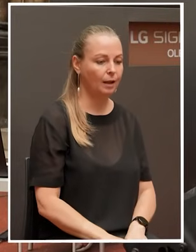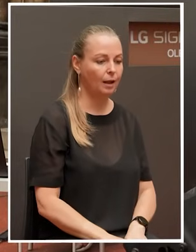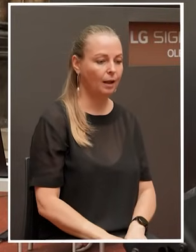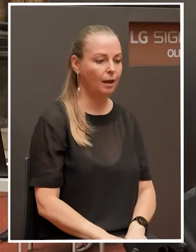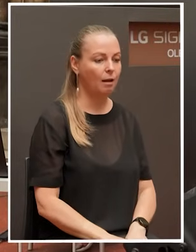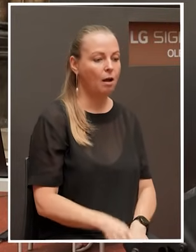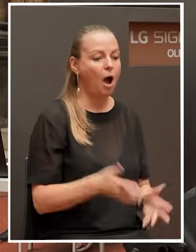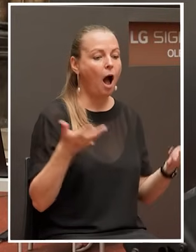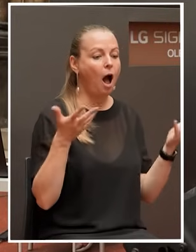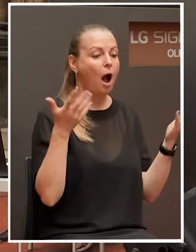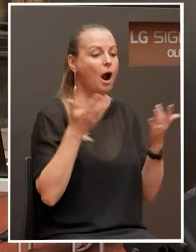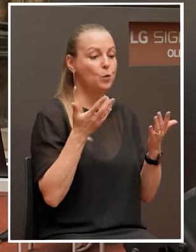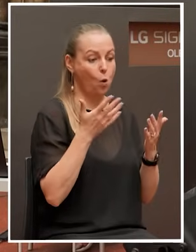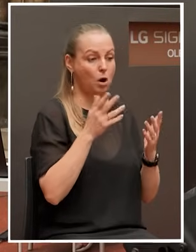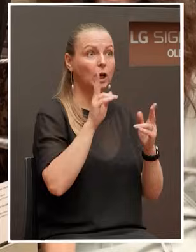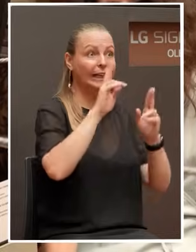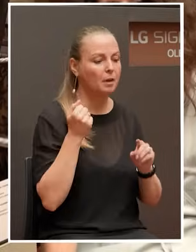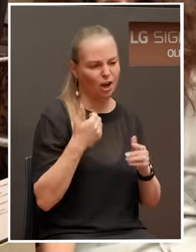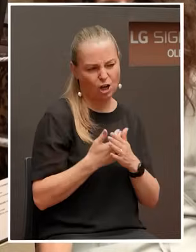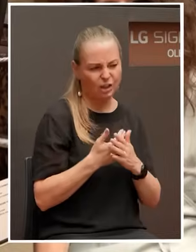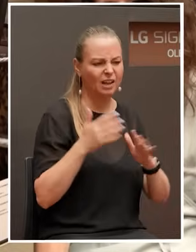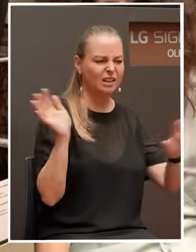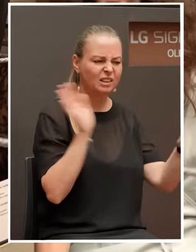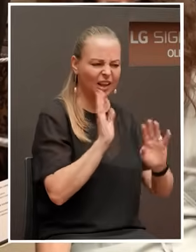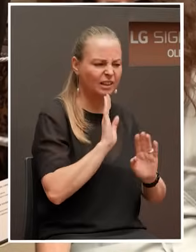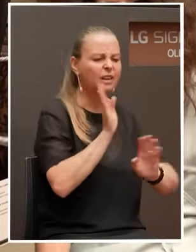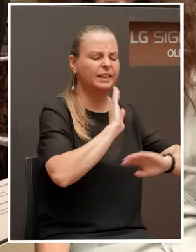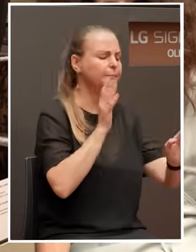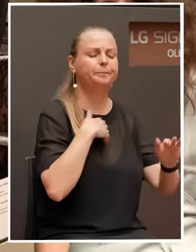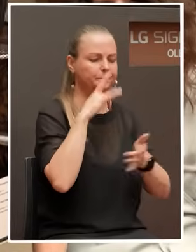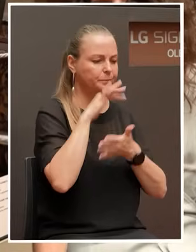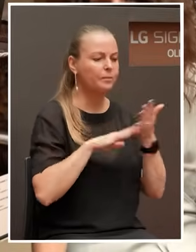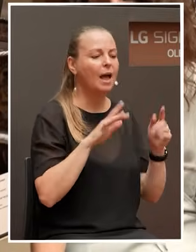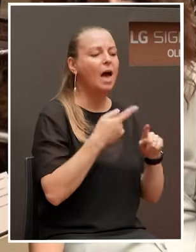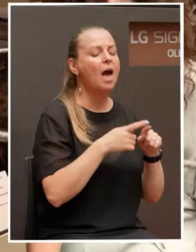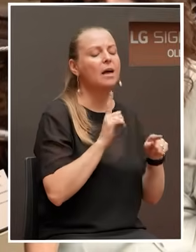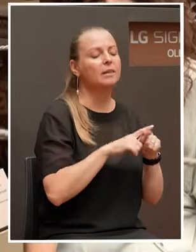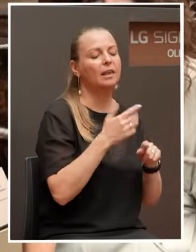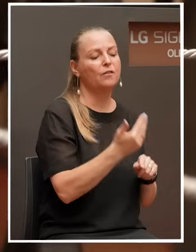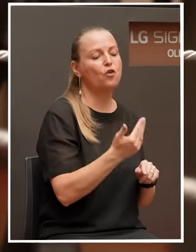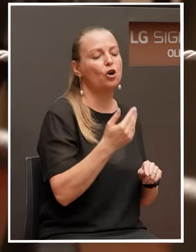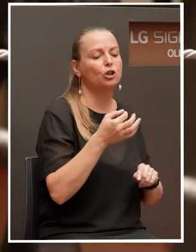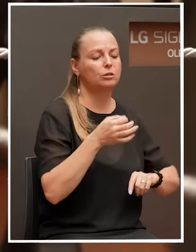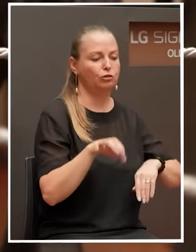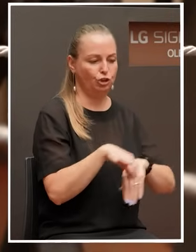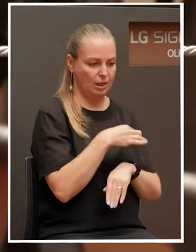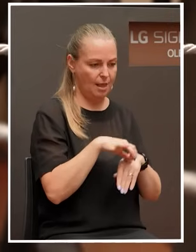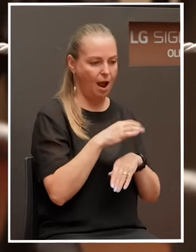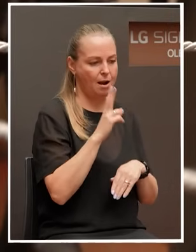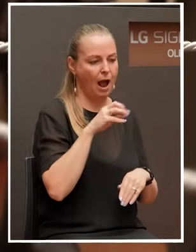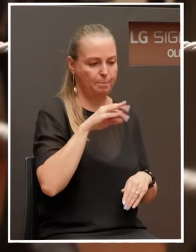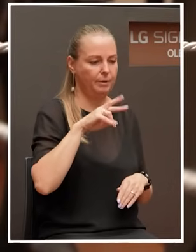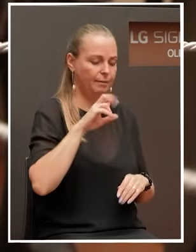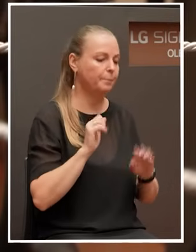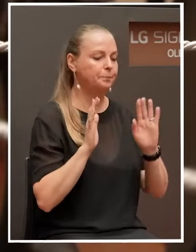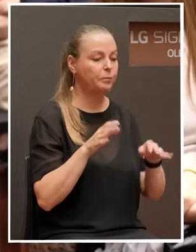которые изображают Камила, первая жена и сын. Это ранняя вещь, 75-й год справа.